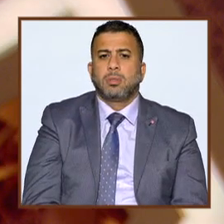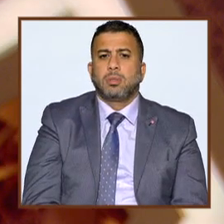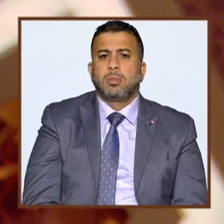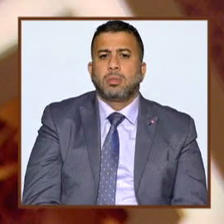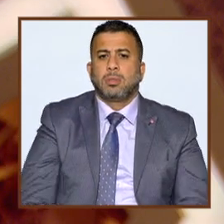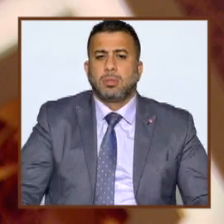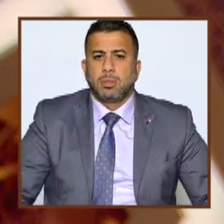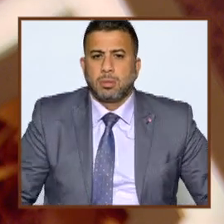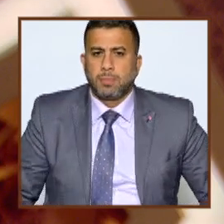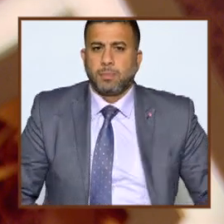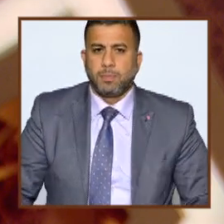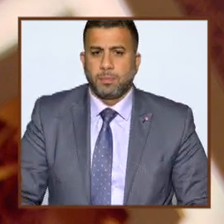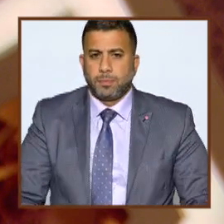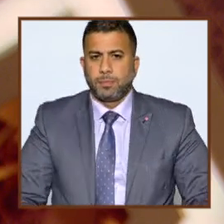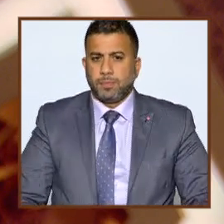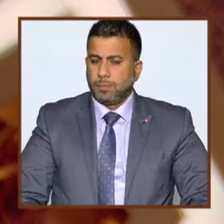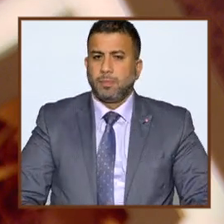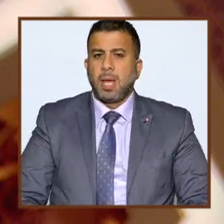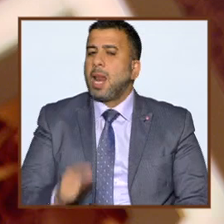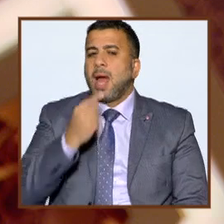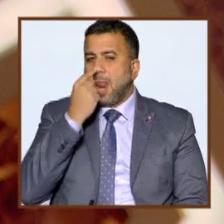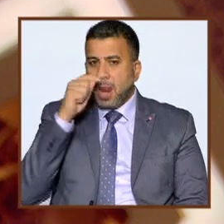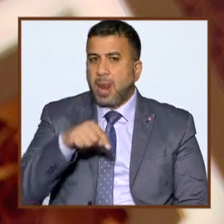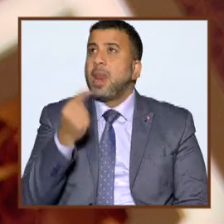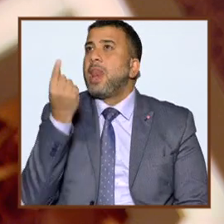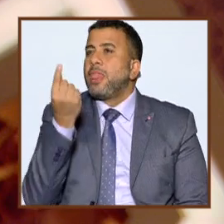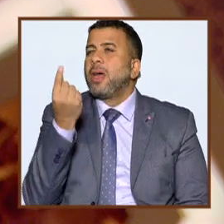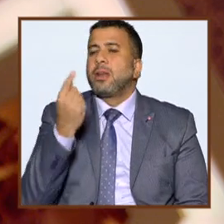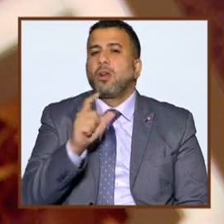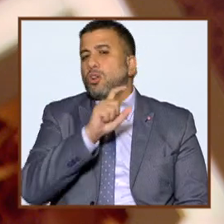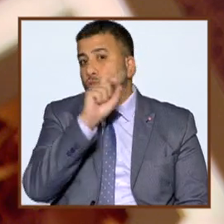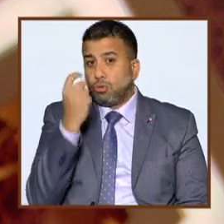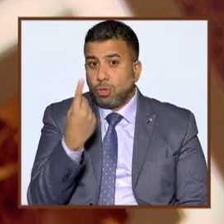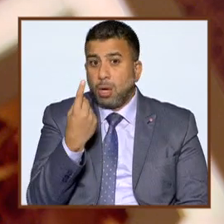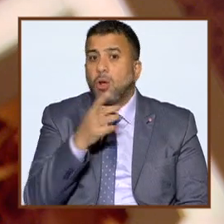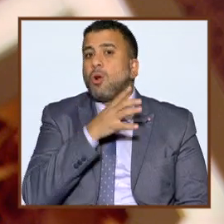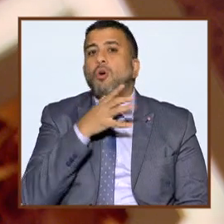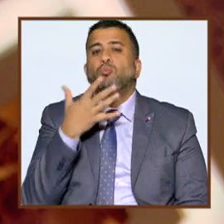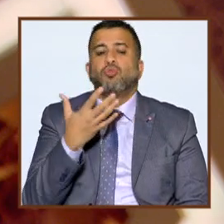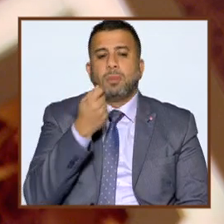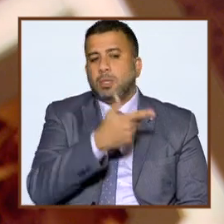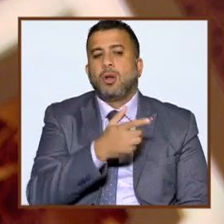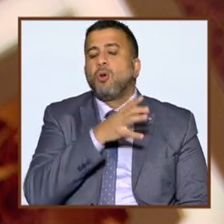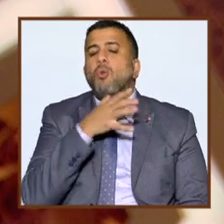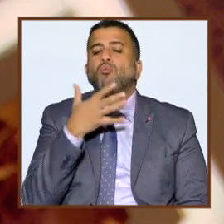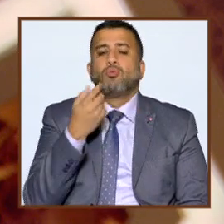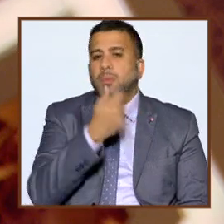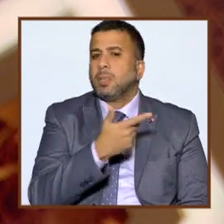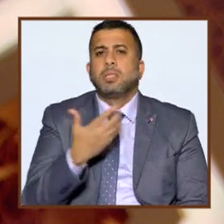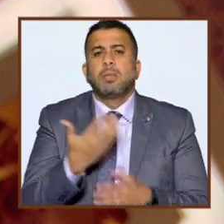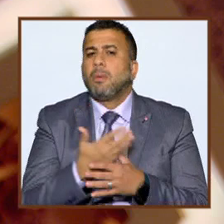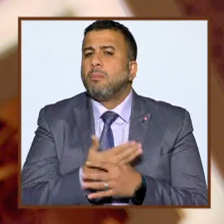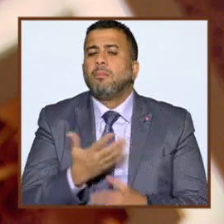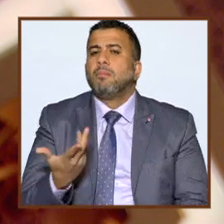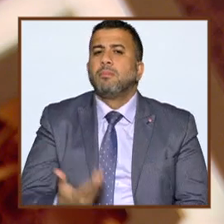الجنة نادر النذر هو. إي. وش قال؟ يعطيه كل شهر 500. وش السبب؟ الله كسمني سم. وش